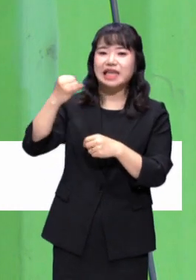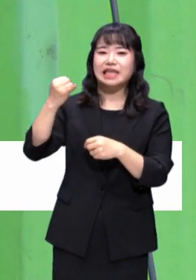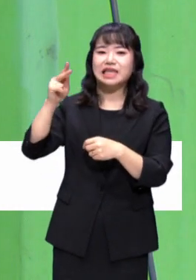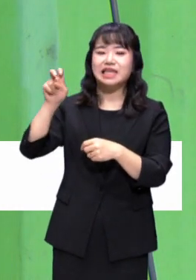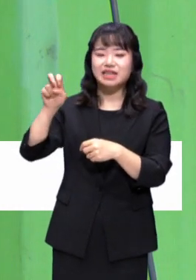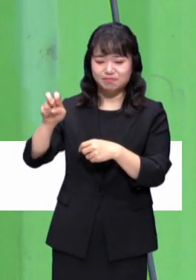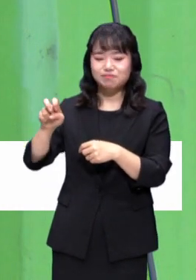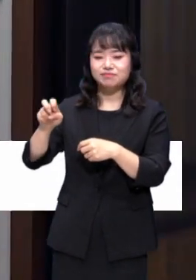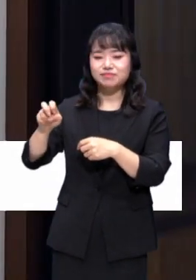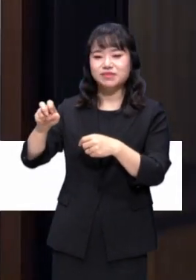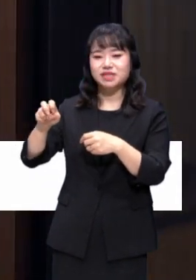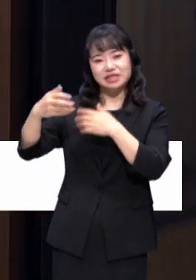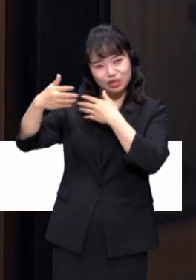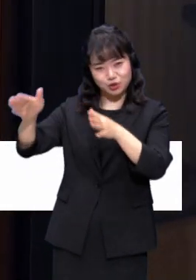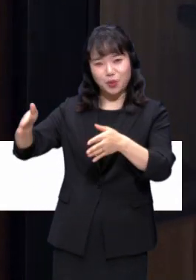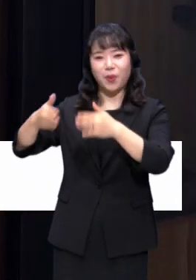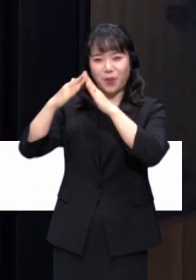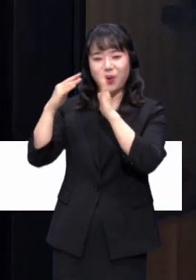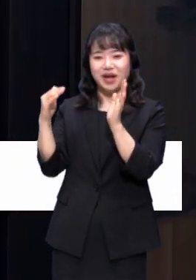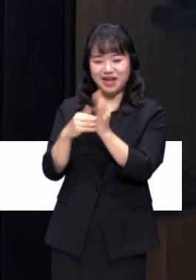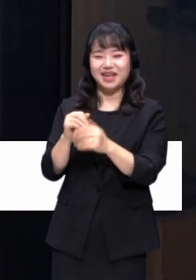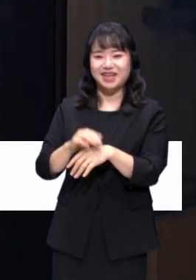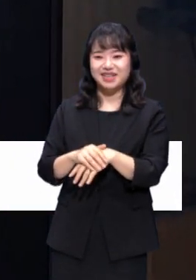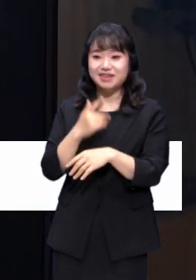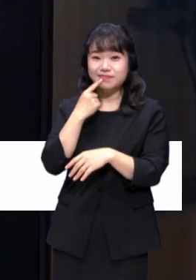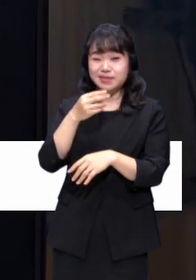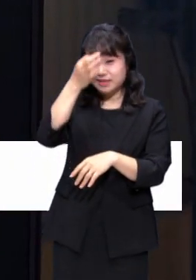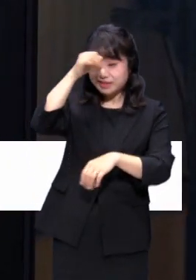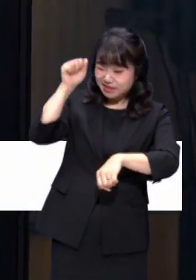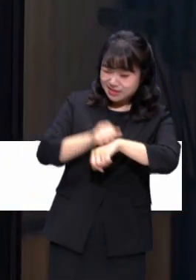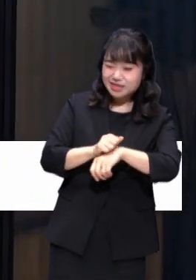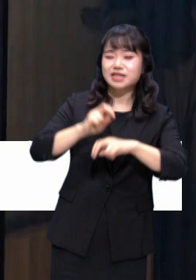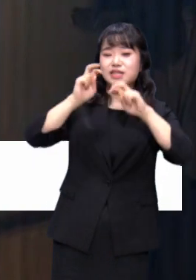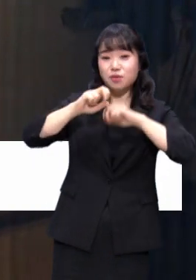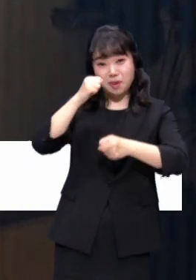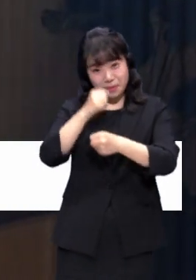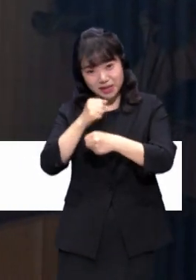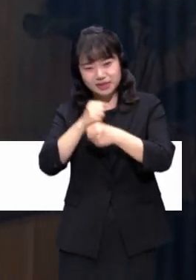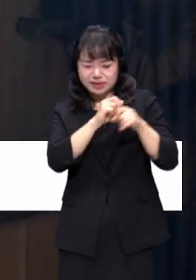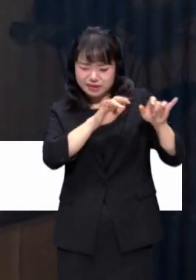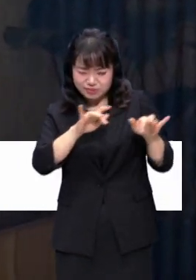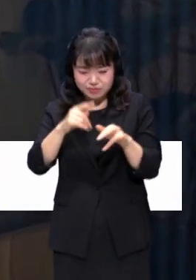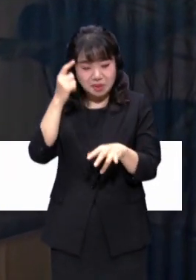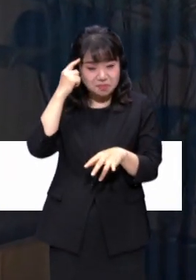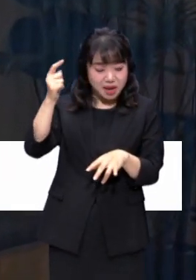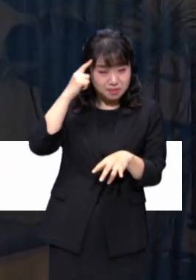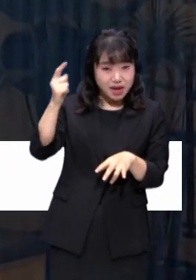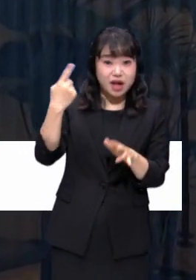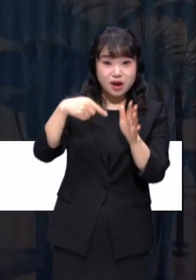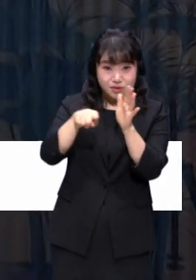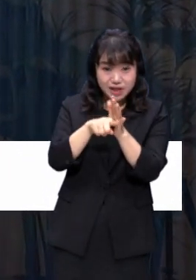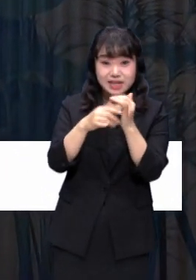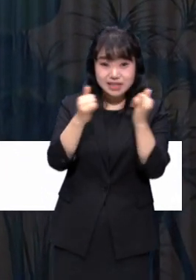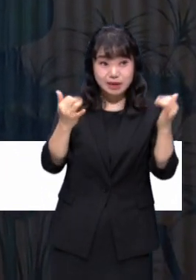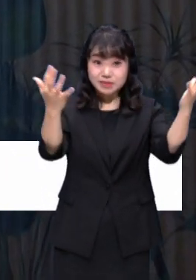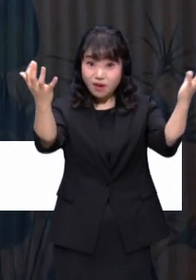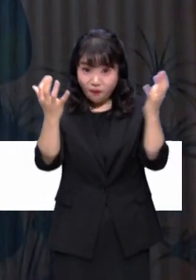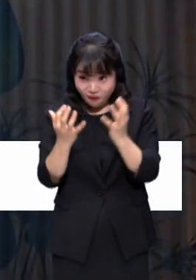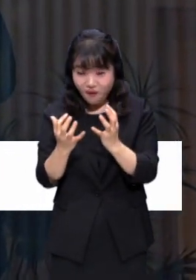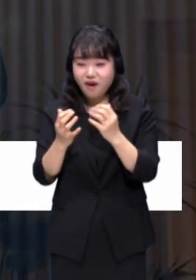스튜디오를 만들었습니다. 전문적으로 음악을 작업하고 작곡하고 창작할 수 있는 사람들이